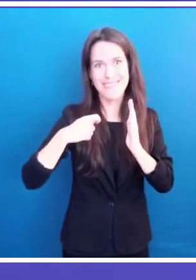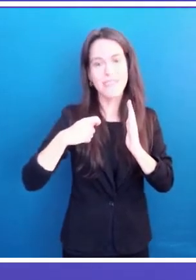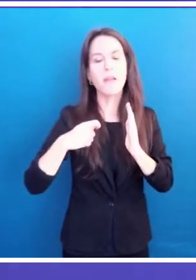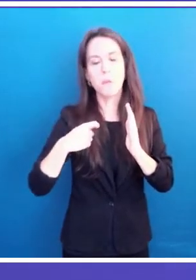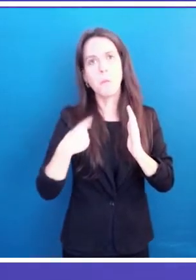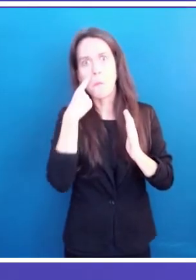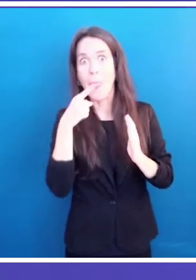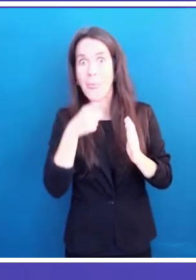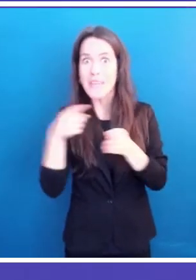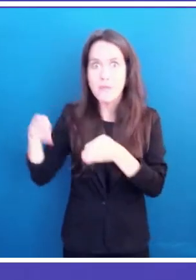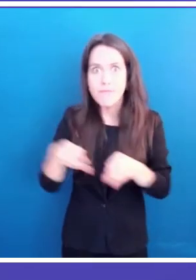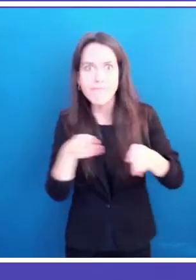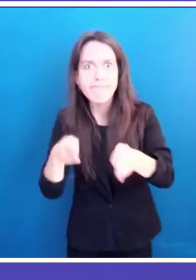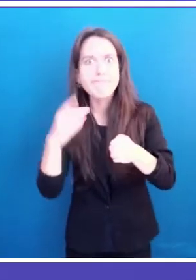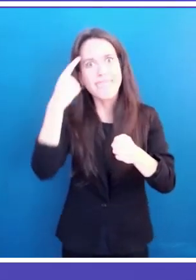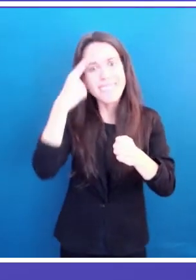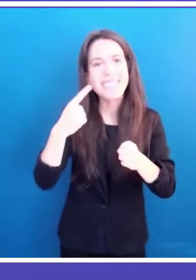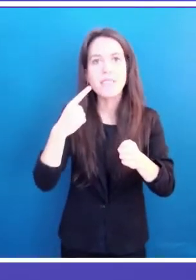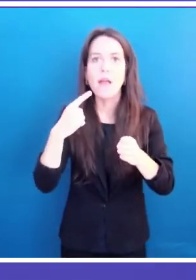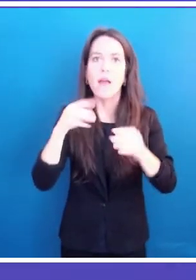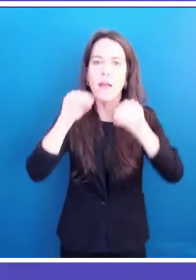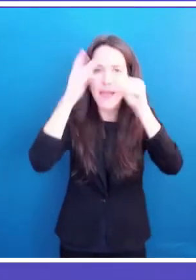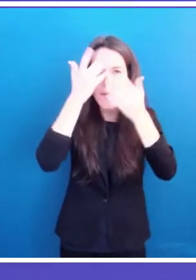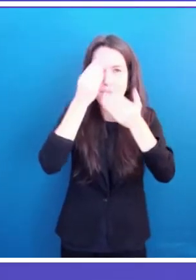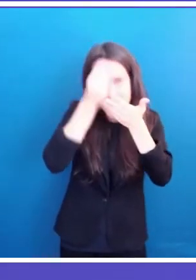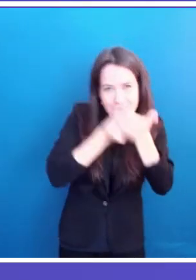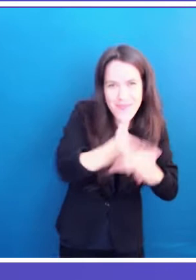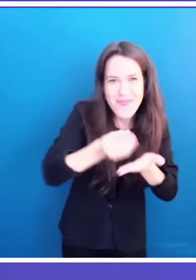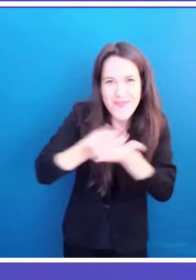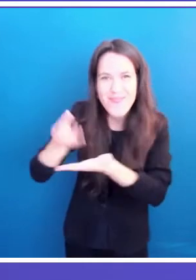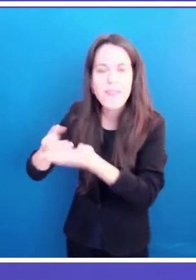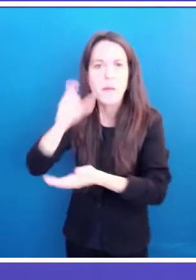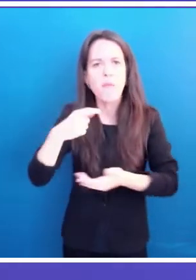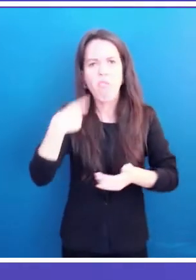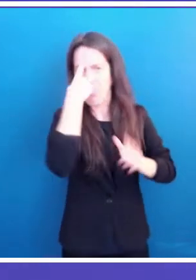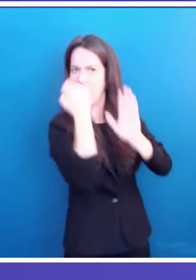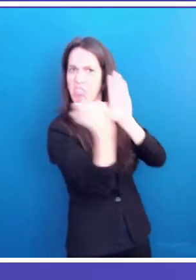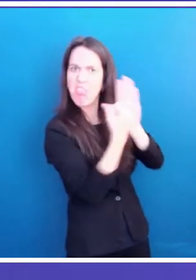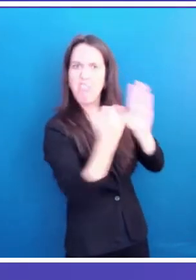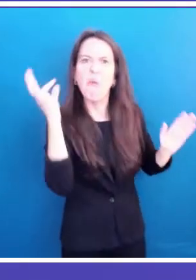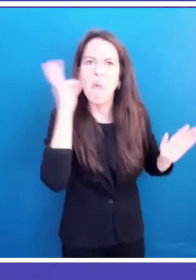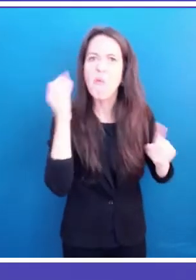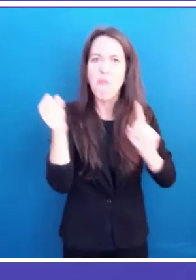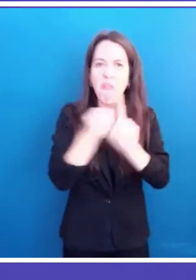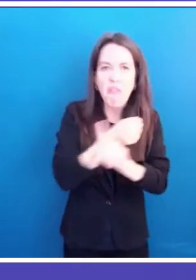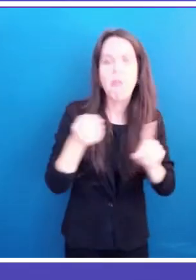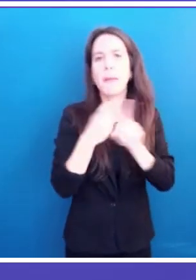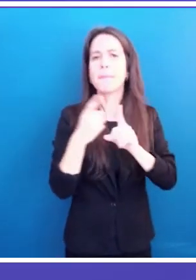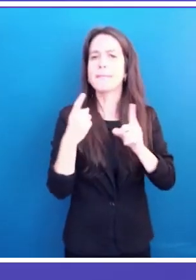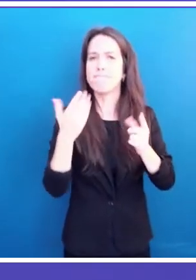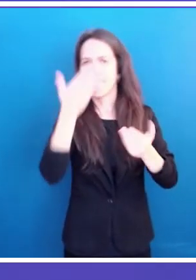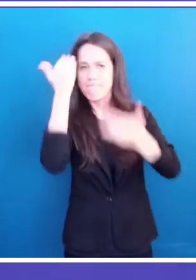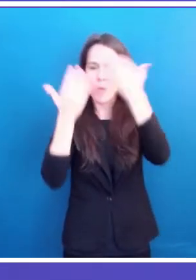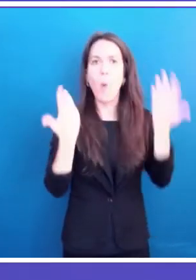قمنا باعتماد نسخة ثانية من التواصل عن بعد من أجل رفع